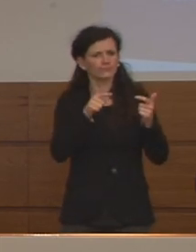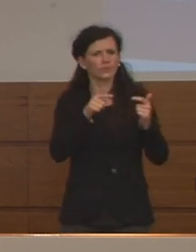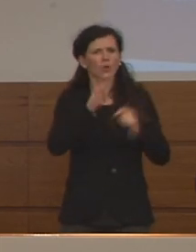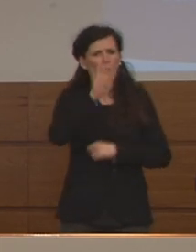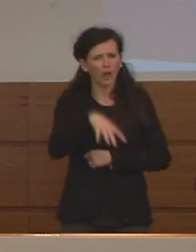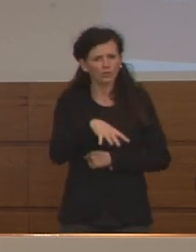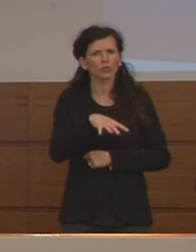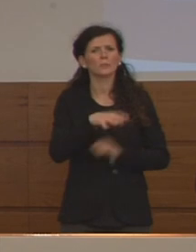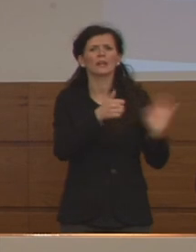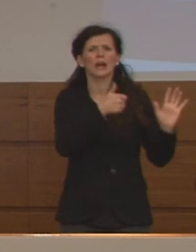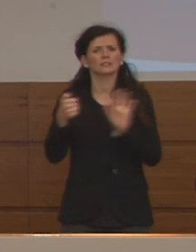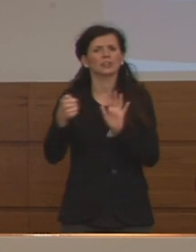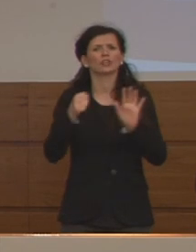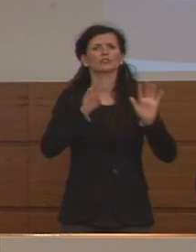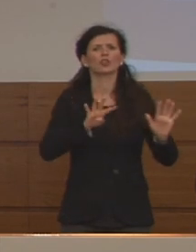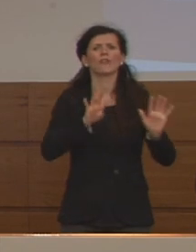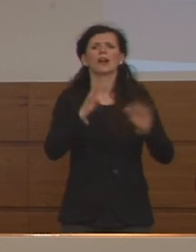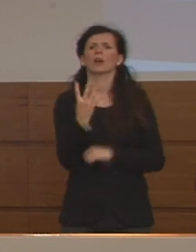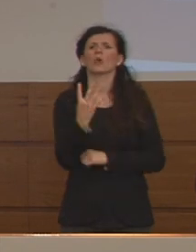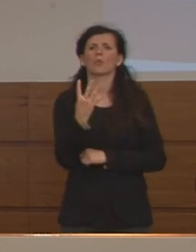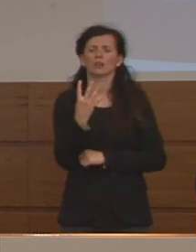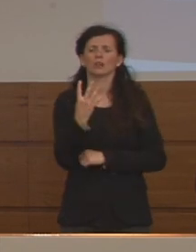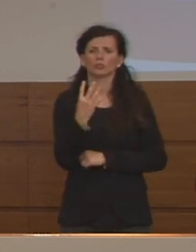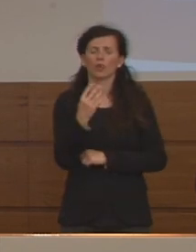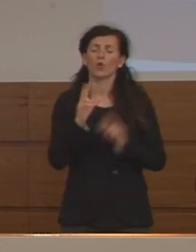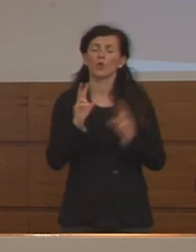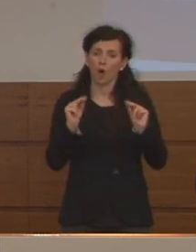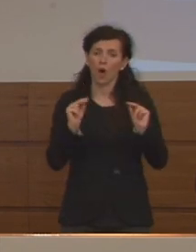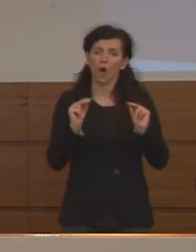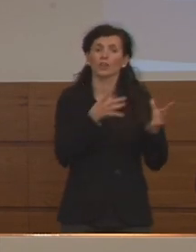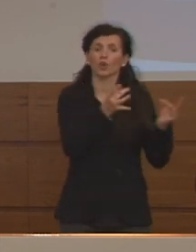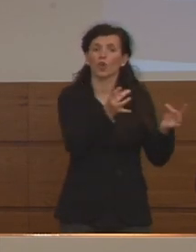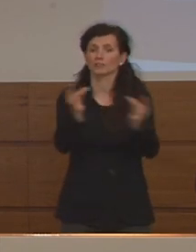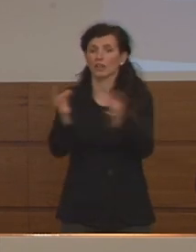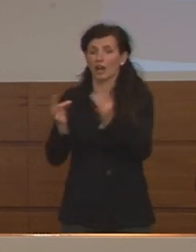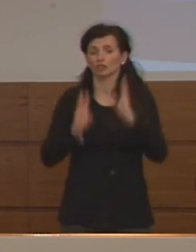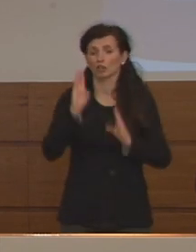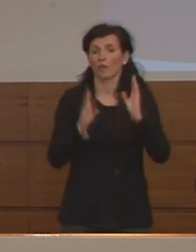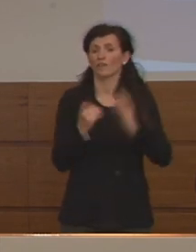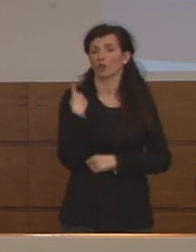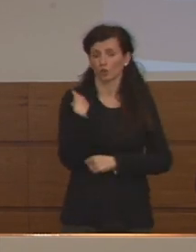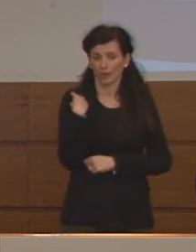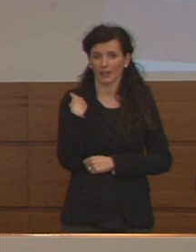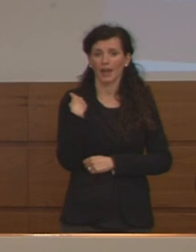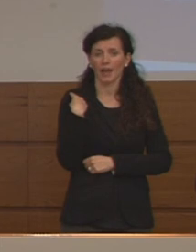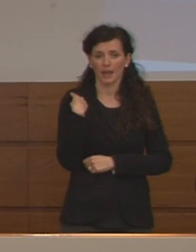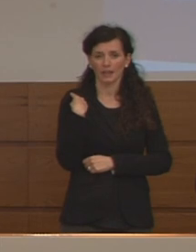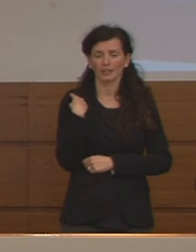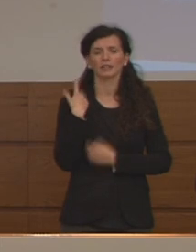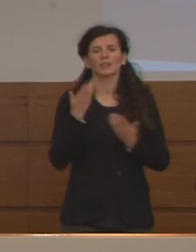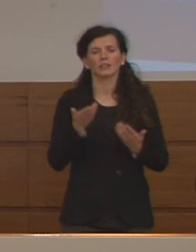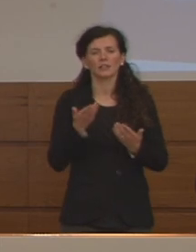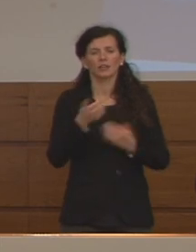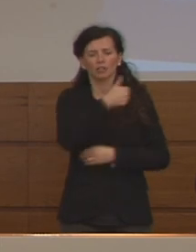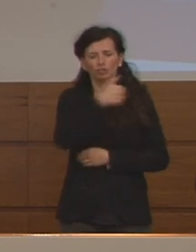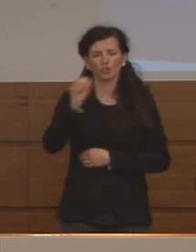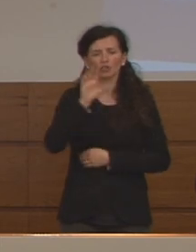4000 694 nuove persone contagiate rispetto a ieri che porta a